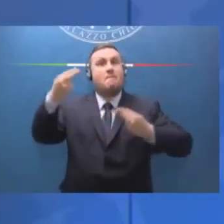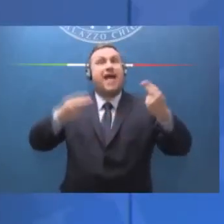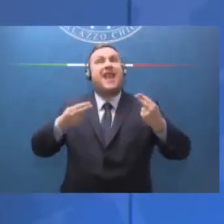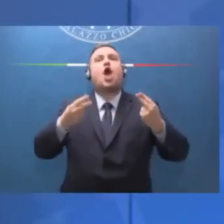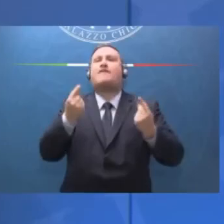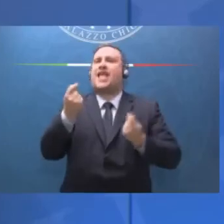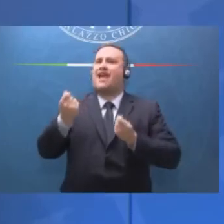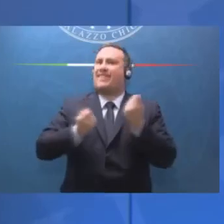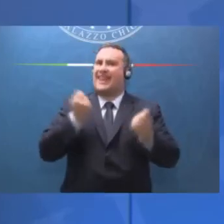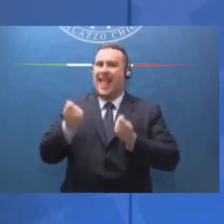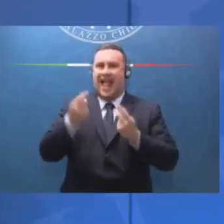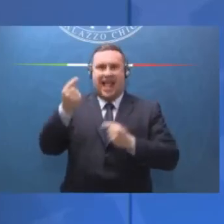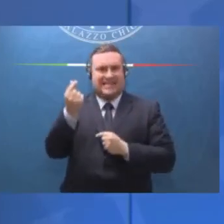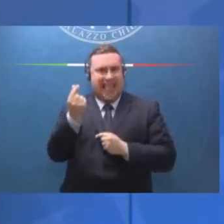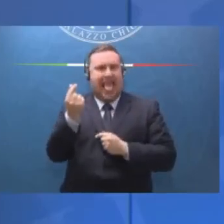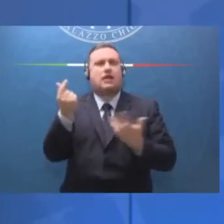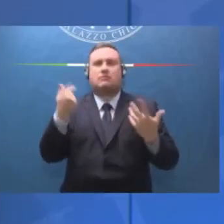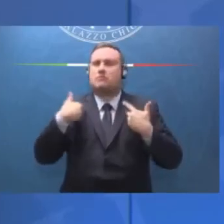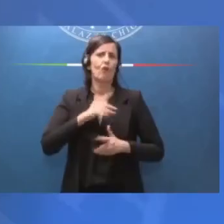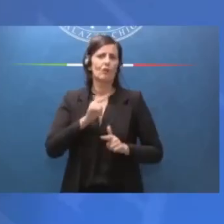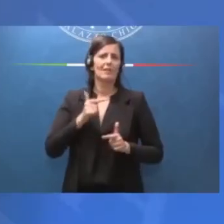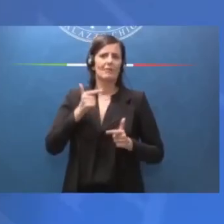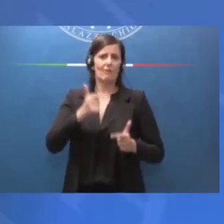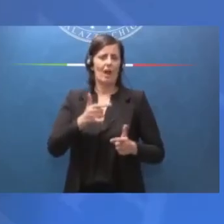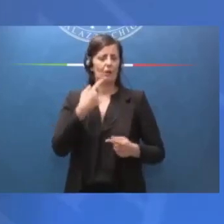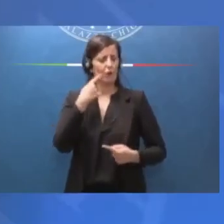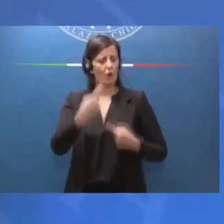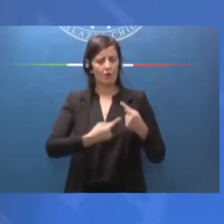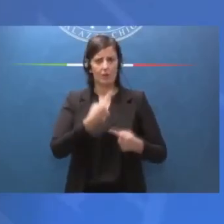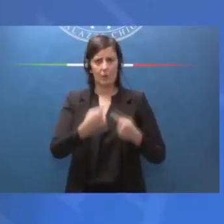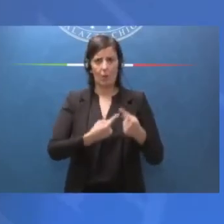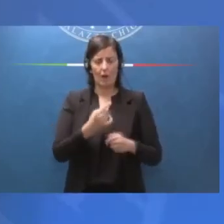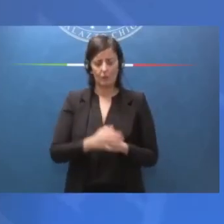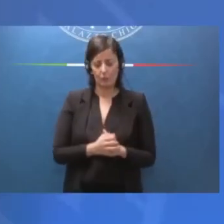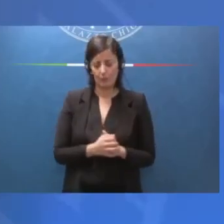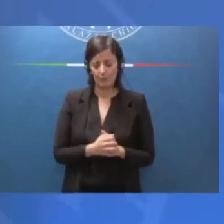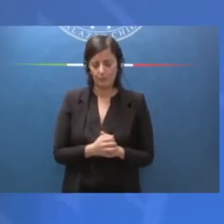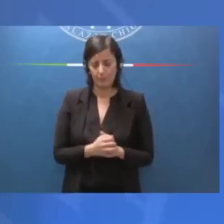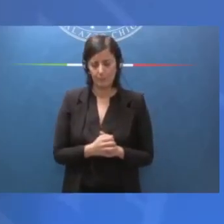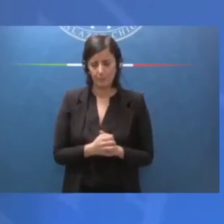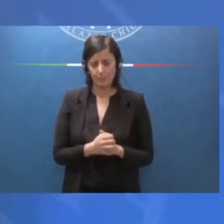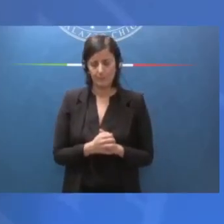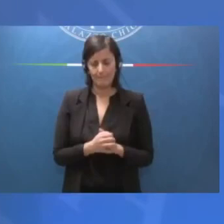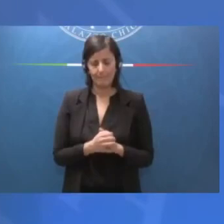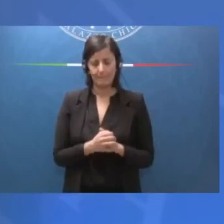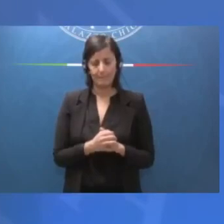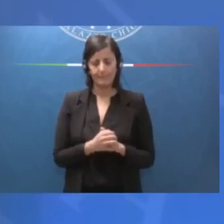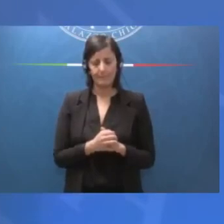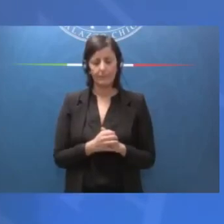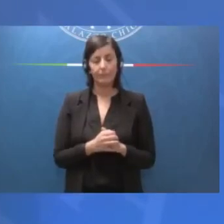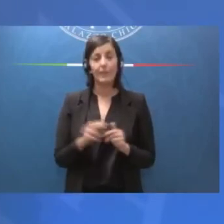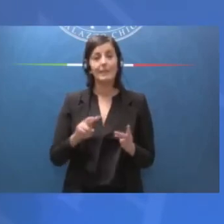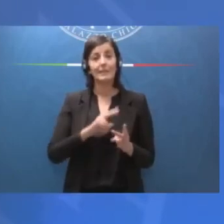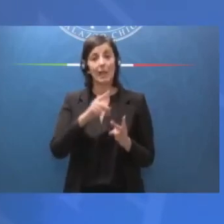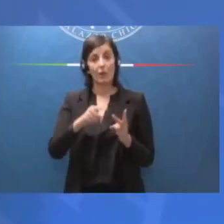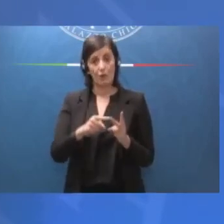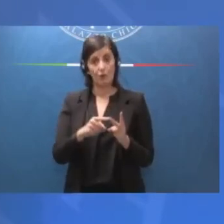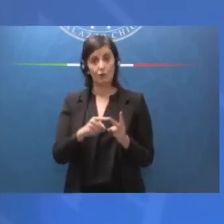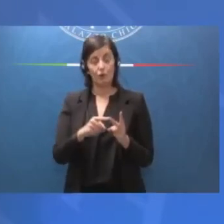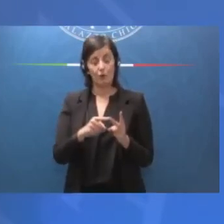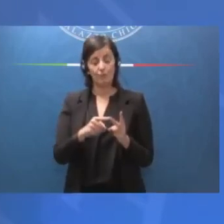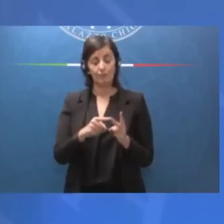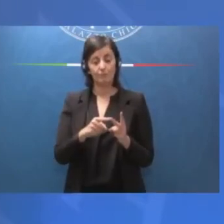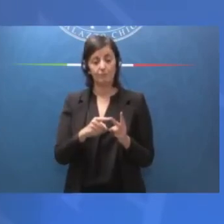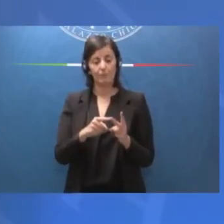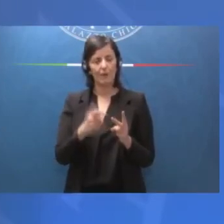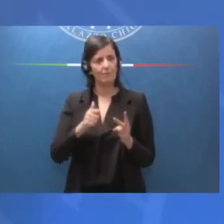sono circa 400.000 su poco più di 1 milione. Se vi impressiona che così tante persone rischino di finire sotto la soglia di povertà, eliminando uno dei pochissimi strumenti